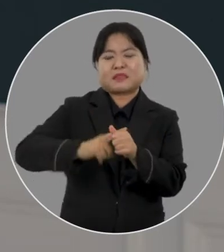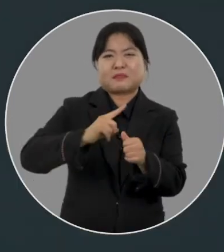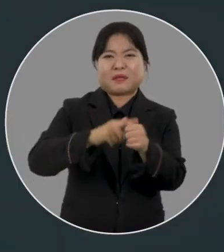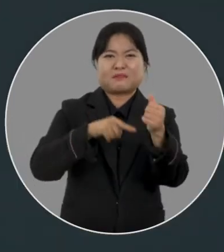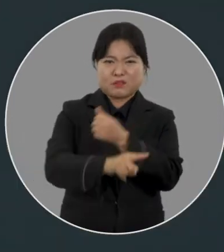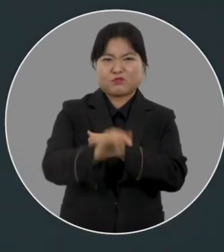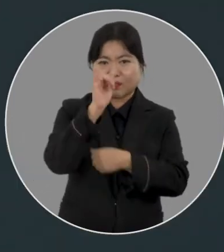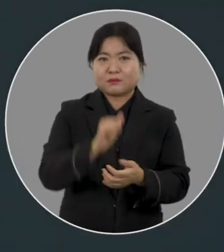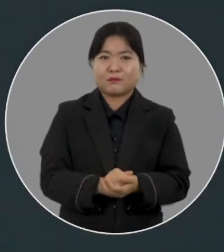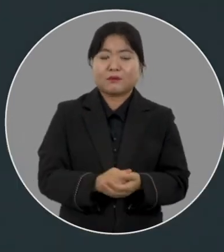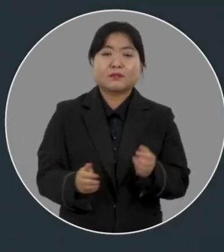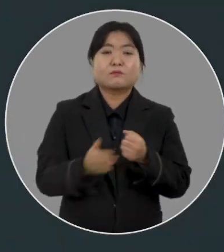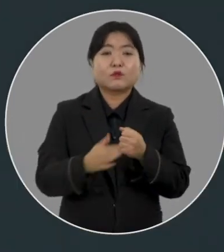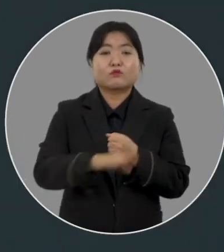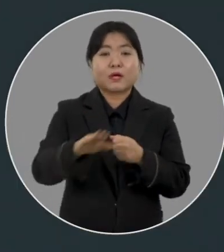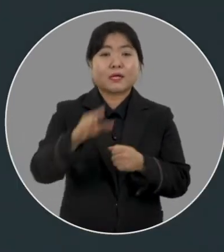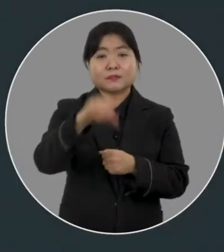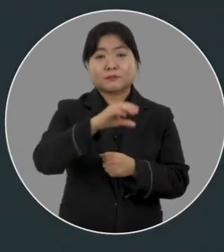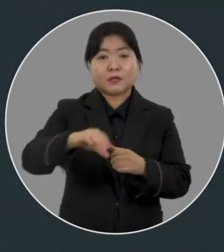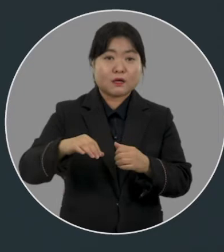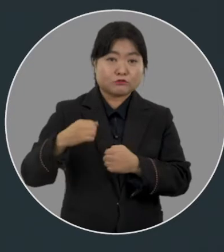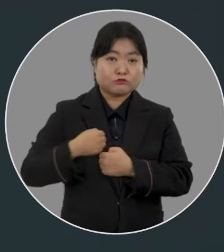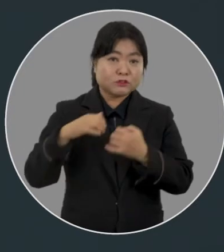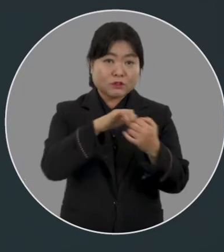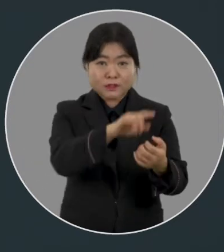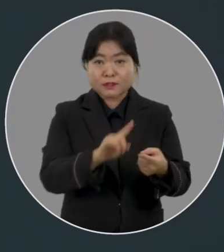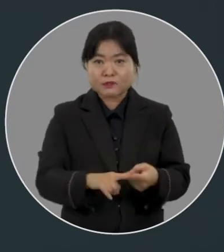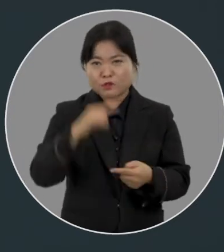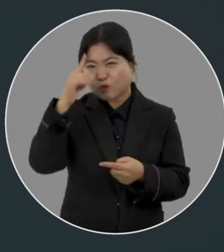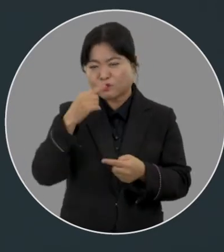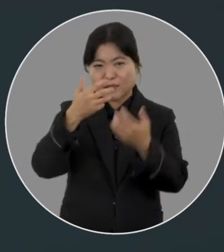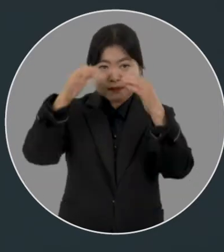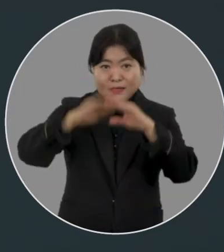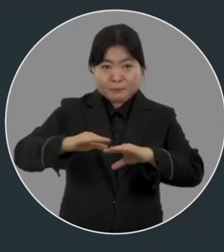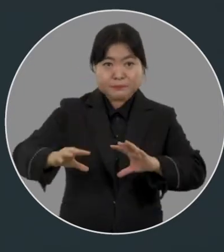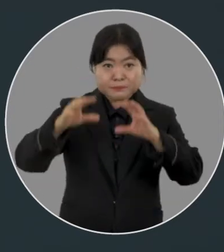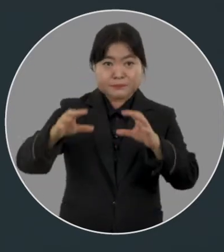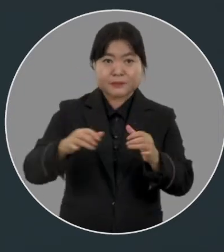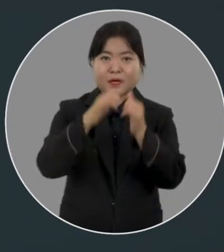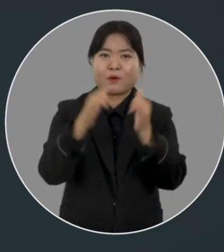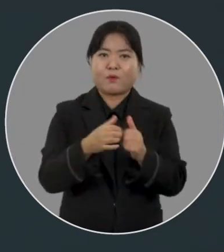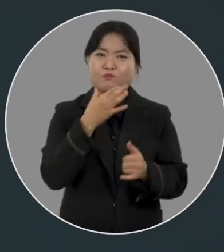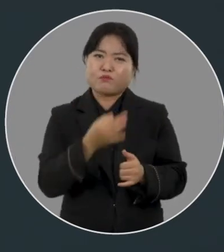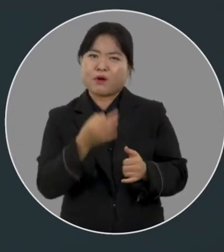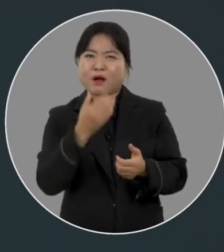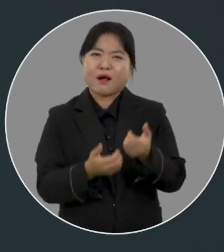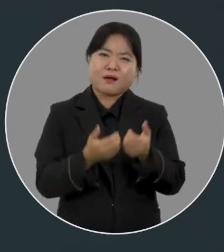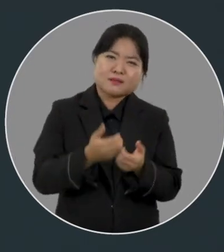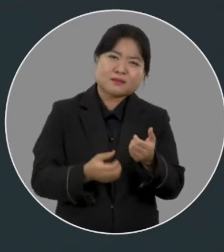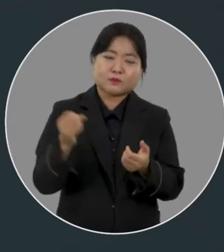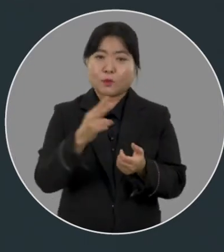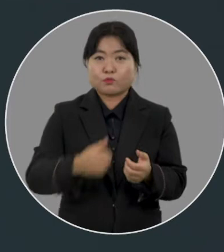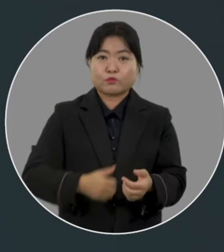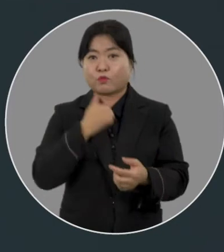이유입니다. 그래서 우리가 이 십자군 전쟁을 이제는 서구와 이슬람 사회의 어떤 불행한